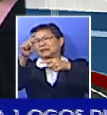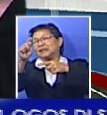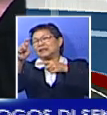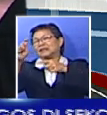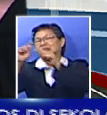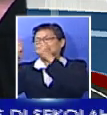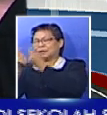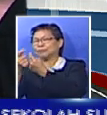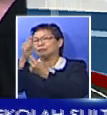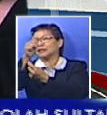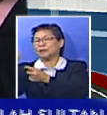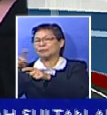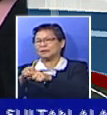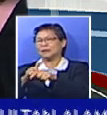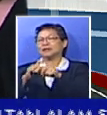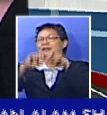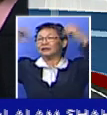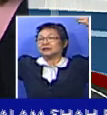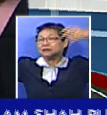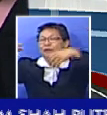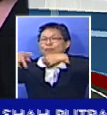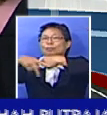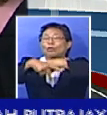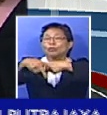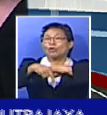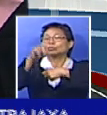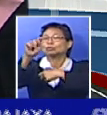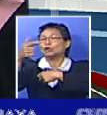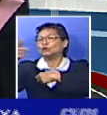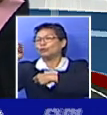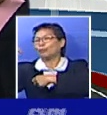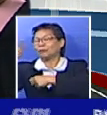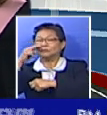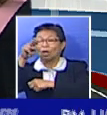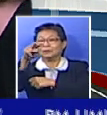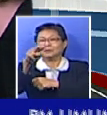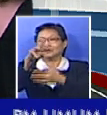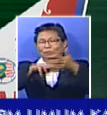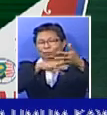di Stadium Proton Tanjung Malim. Kita saksikan jadual penuh perlawanan malam ini.